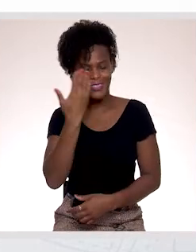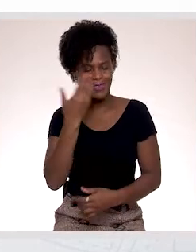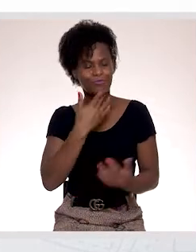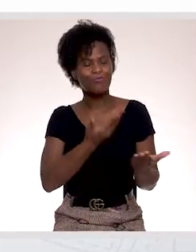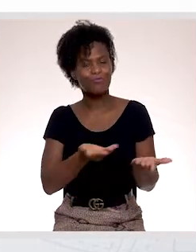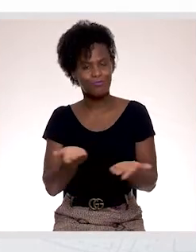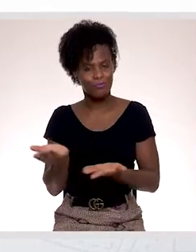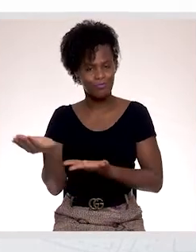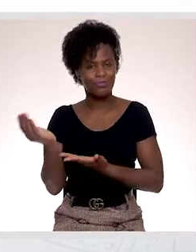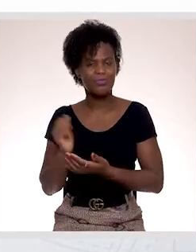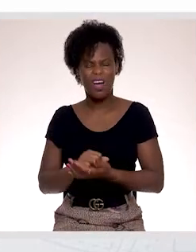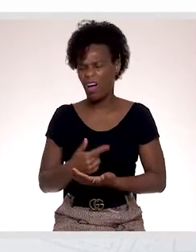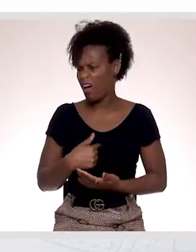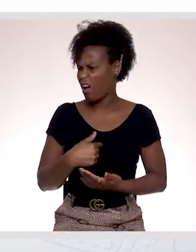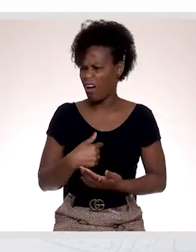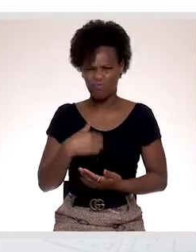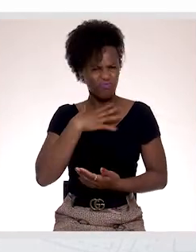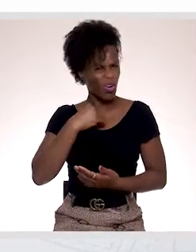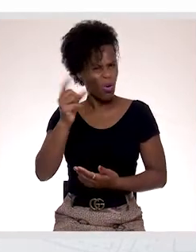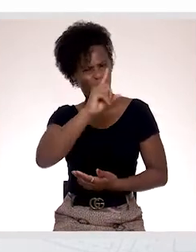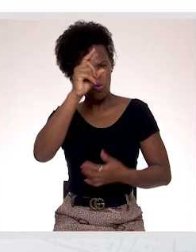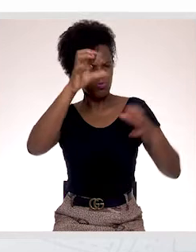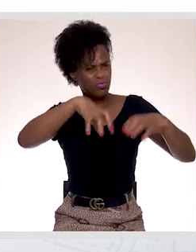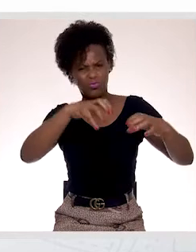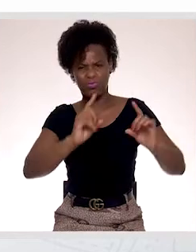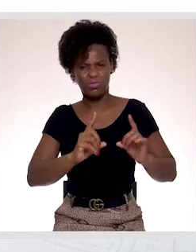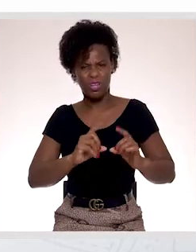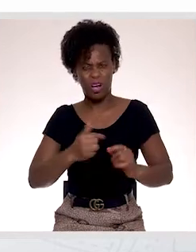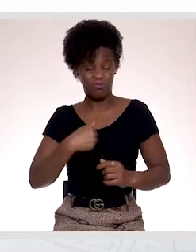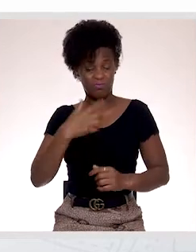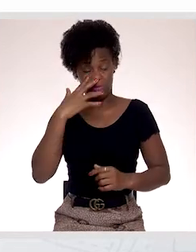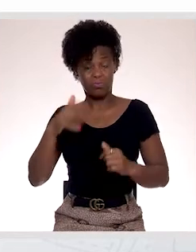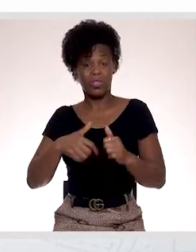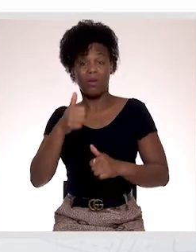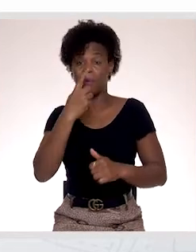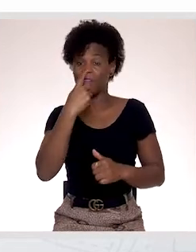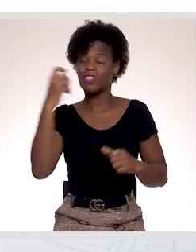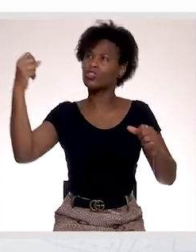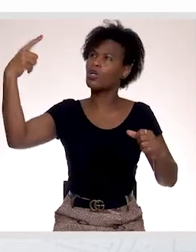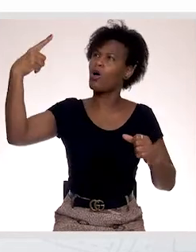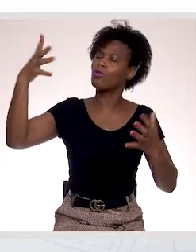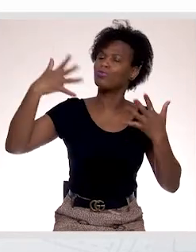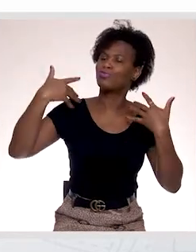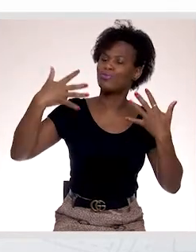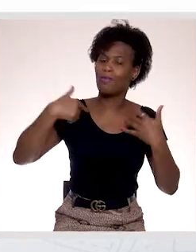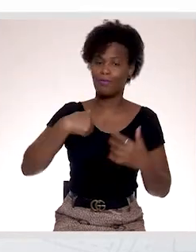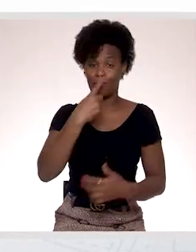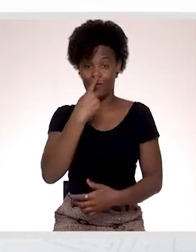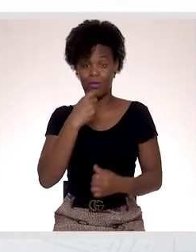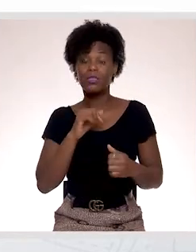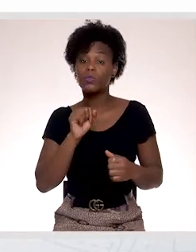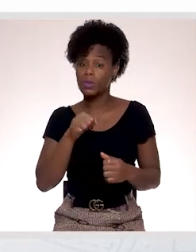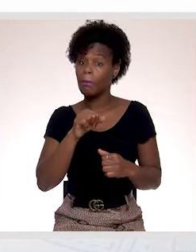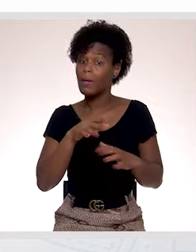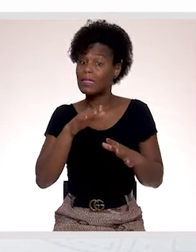bienvenue. Oh, je déteste quand il pleut. Moi, je suis comme Maya. Je préfère le soleil et la chaleur. Oui, mais s'il fait